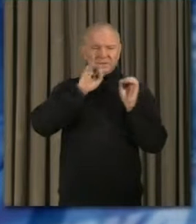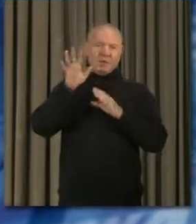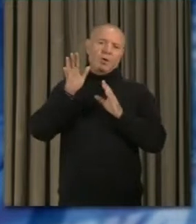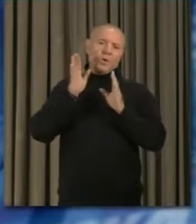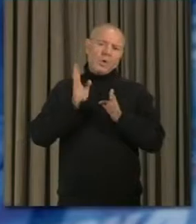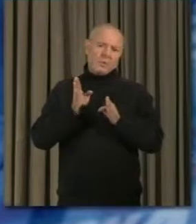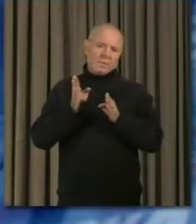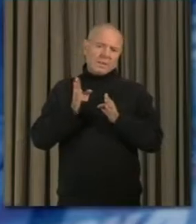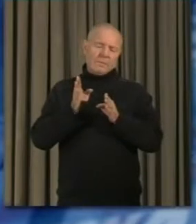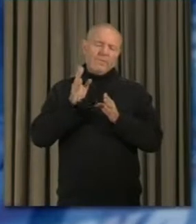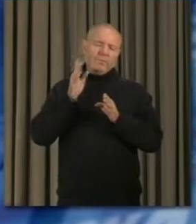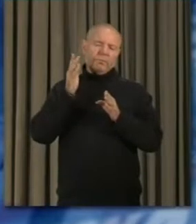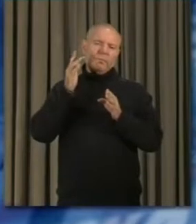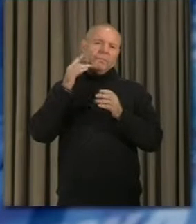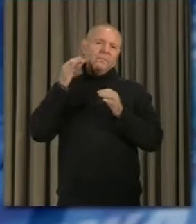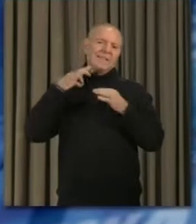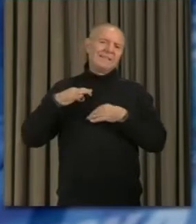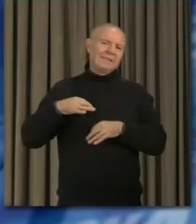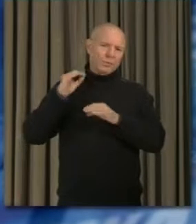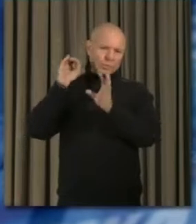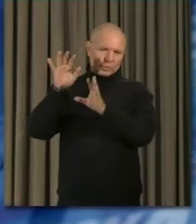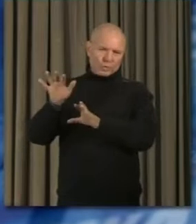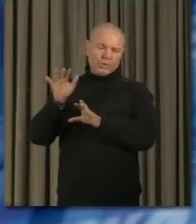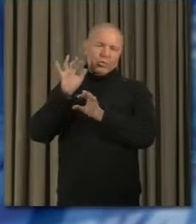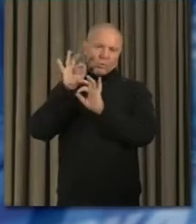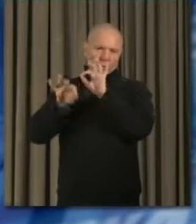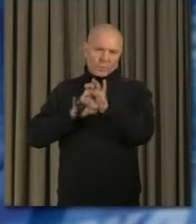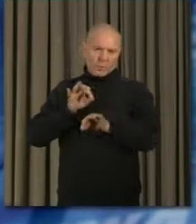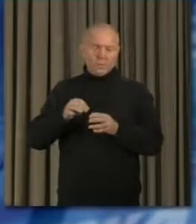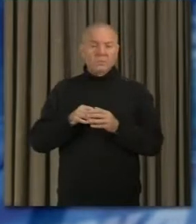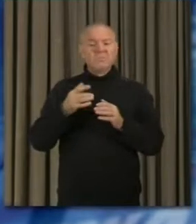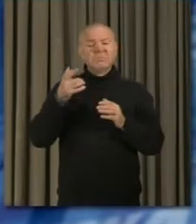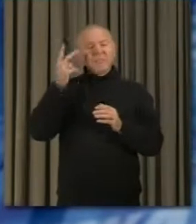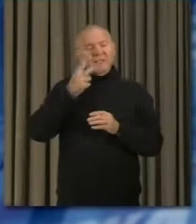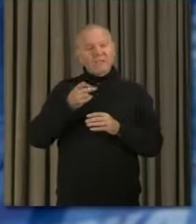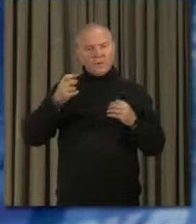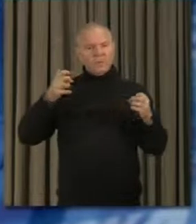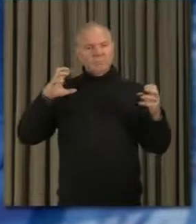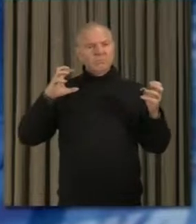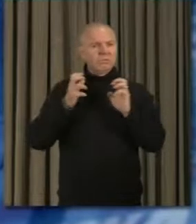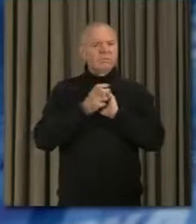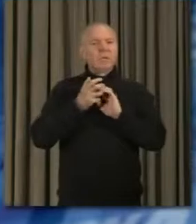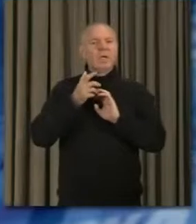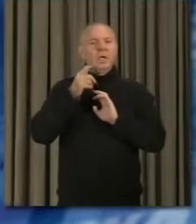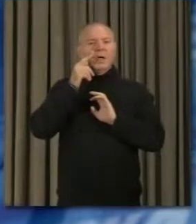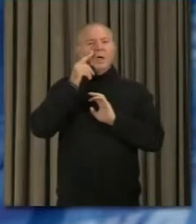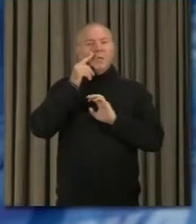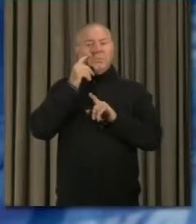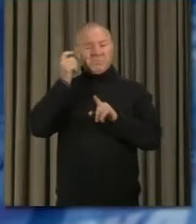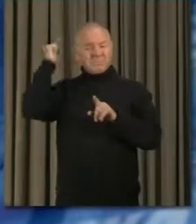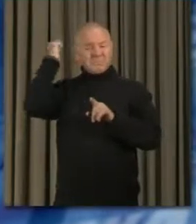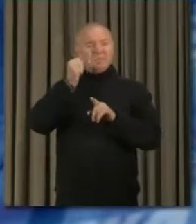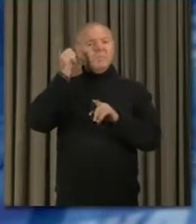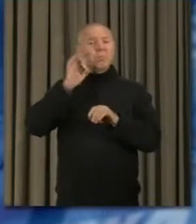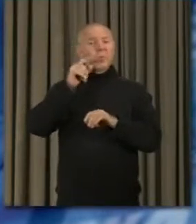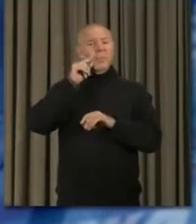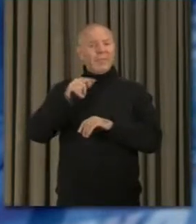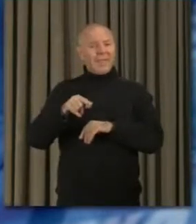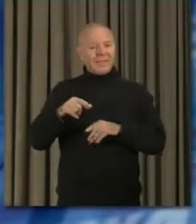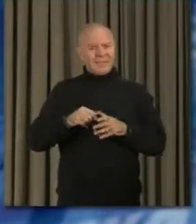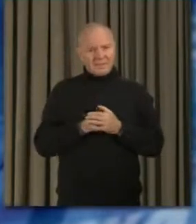integrato. La furia omicidio era scattata in seguito una lite domestica. Tosi si era ventato sul padre con un batticarne e un coltello.